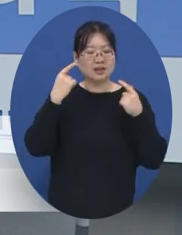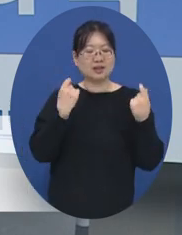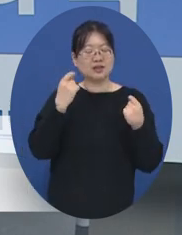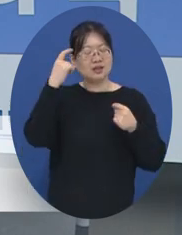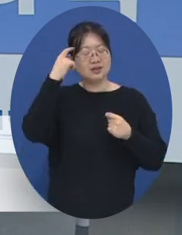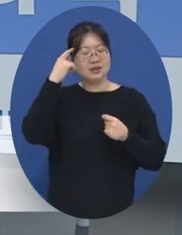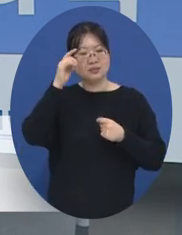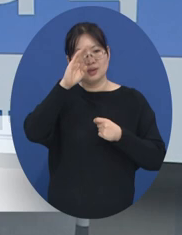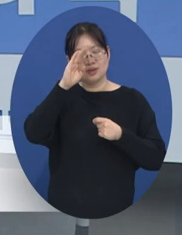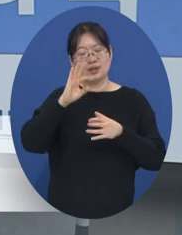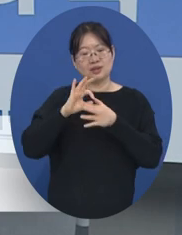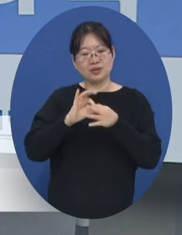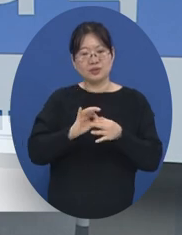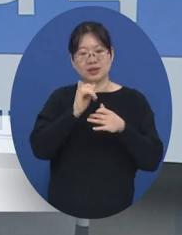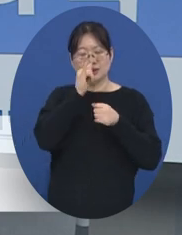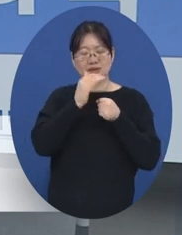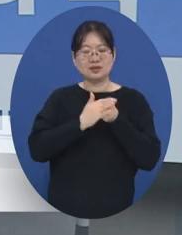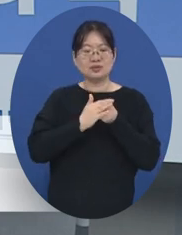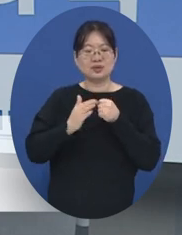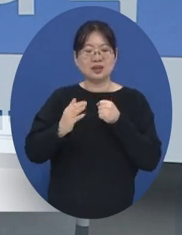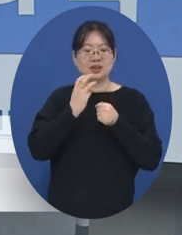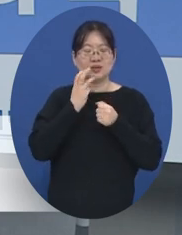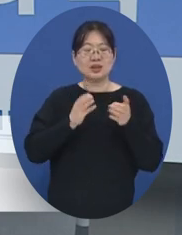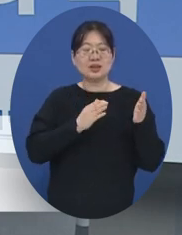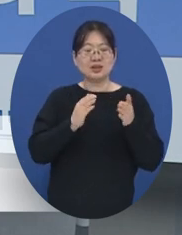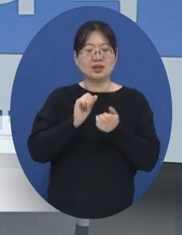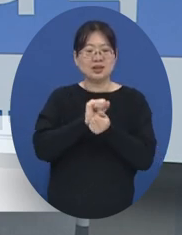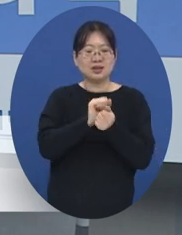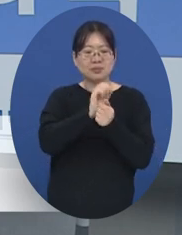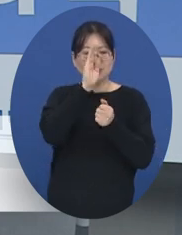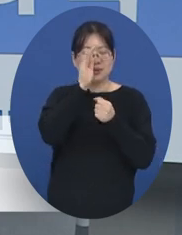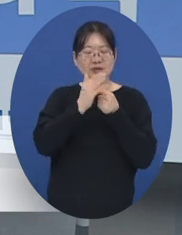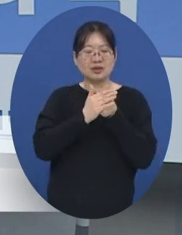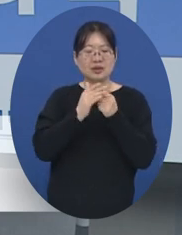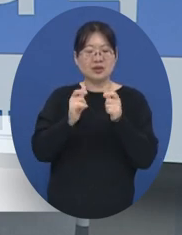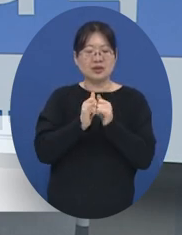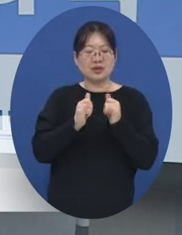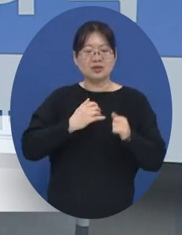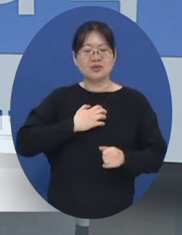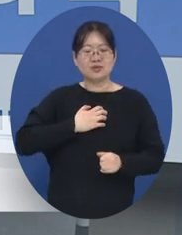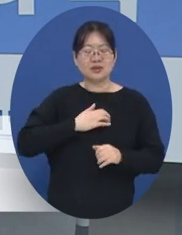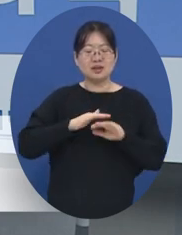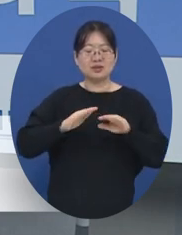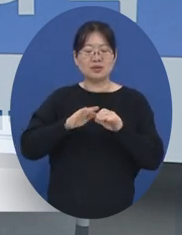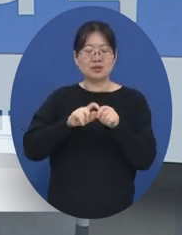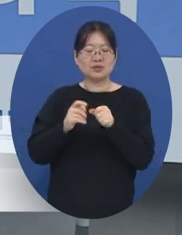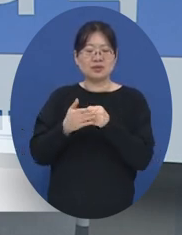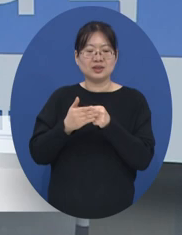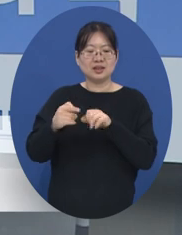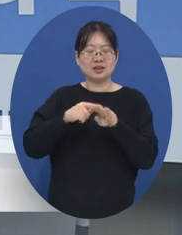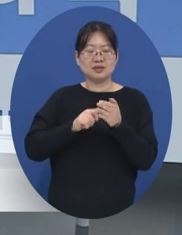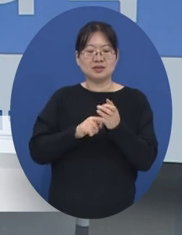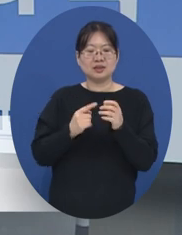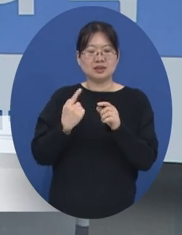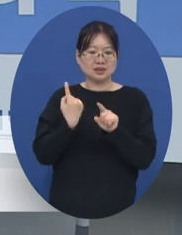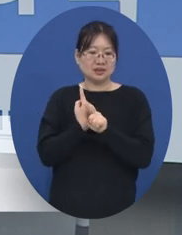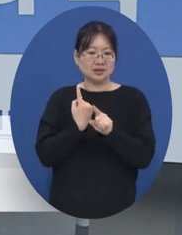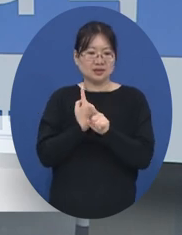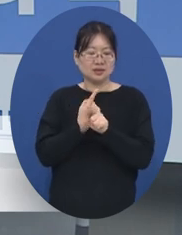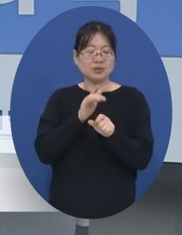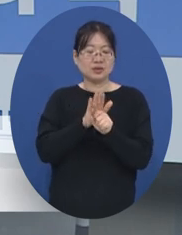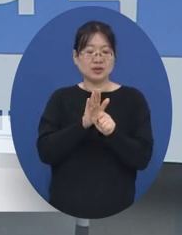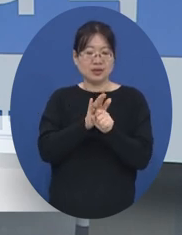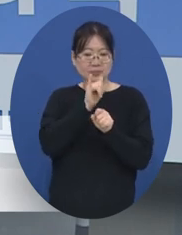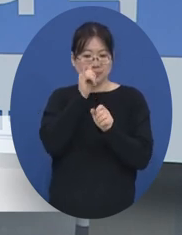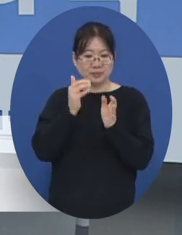질환으로 이어질 수 있다는데요 경기도가 감염 쪽으로 인한 도민들의 불안을 해소하기 위해 심리치료 지원에 나섭니다